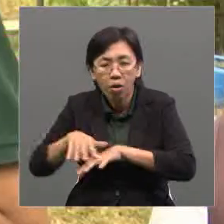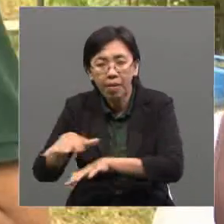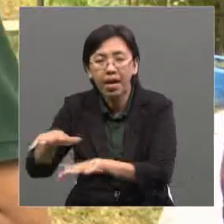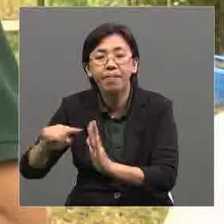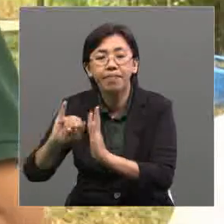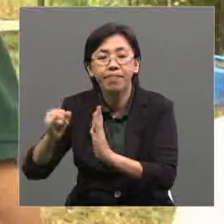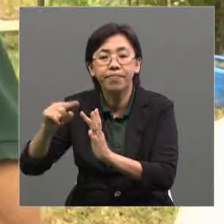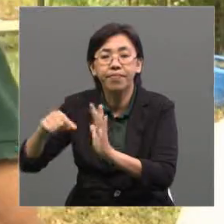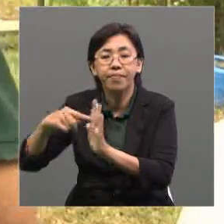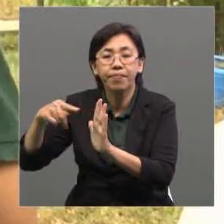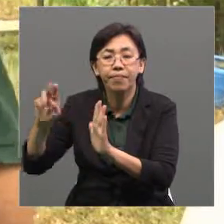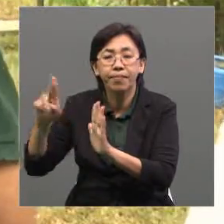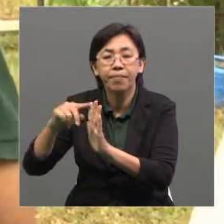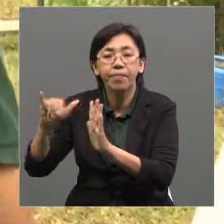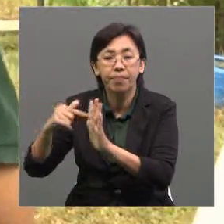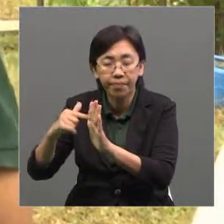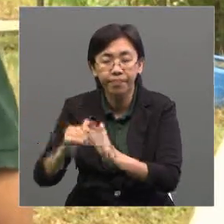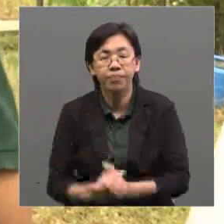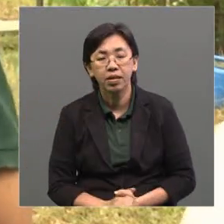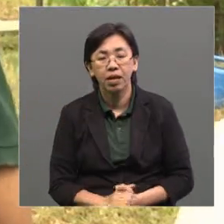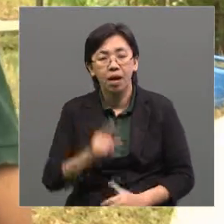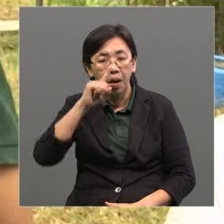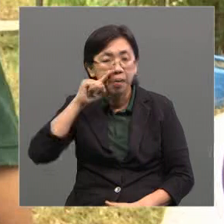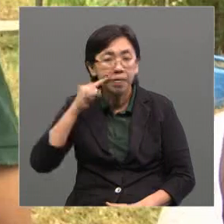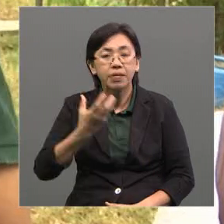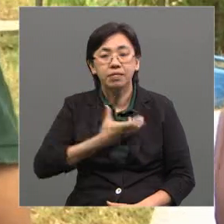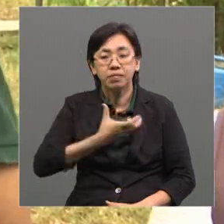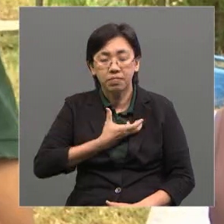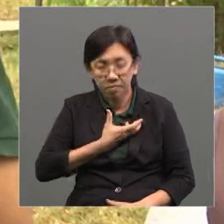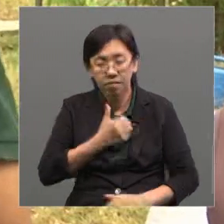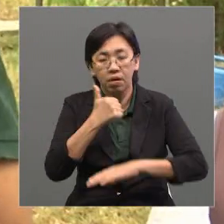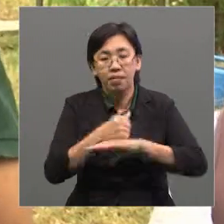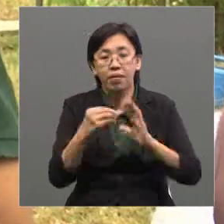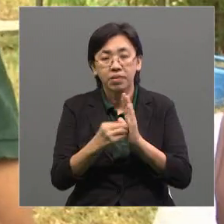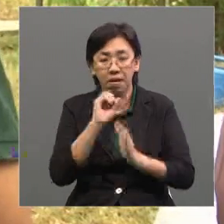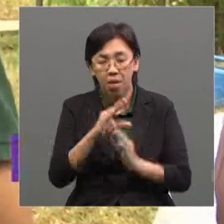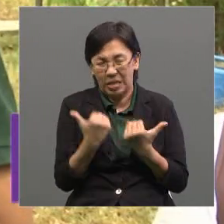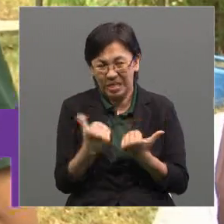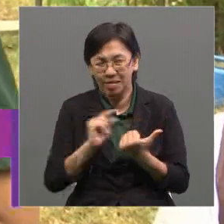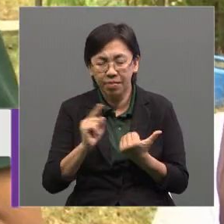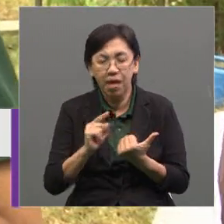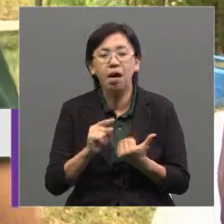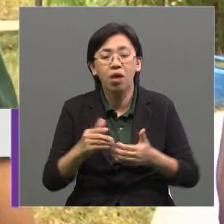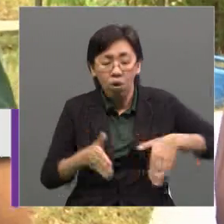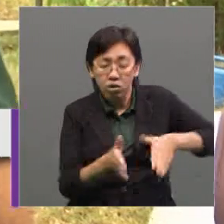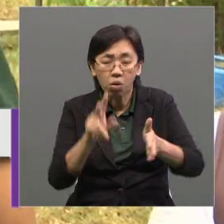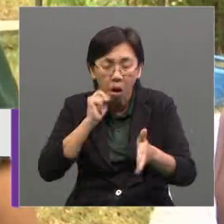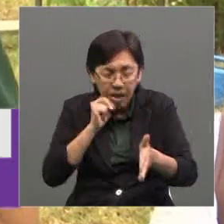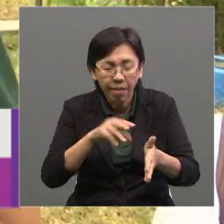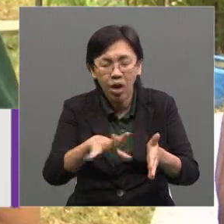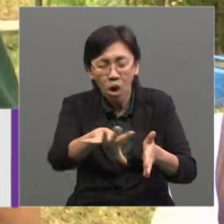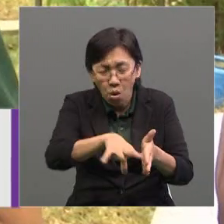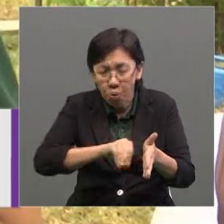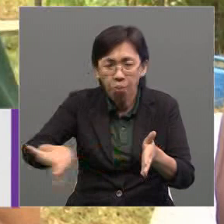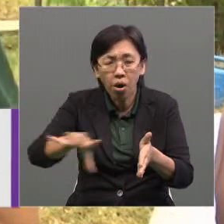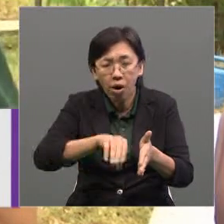างด้านคุณชัชชาติสิทธิพันธ์ผู้ว่าราชการกรุงเทพมหานครบอกนะครับว่าสถานการณ์ตอนนี้เนี่ยสำคัญคือต้องระบายน้ำในคลองต่างๆออก